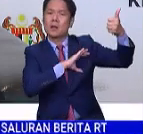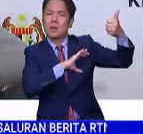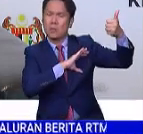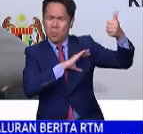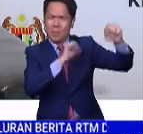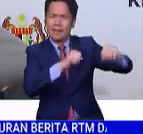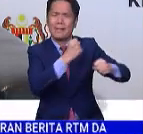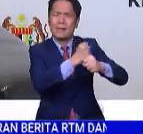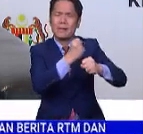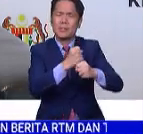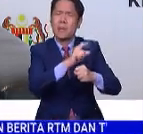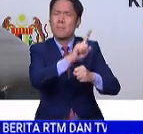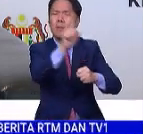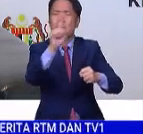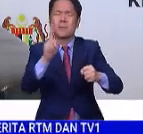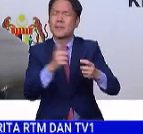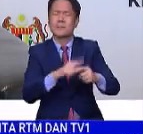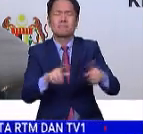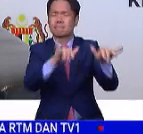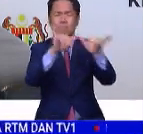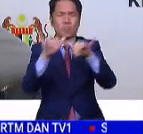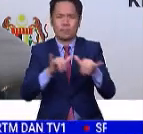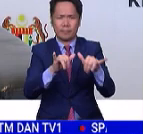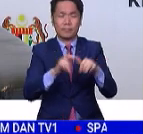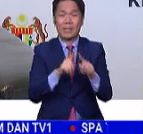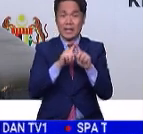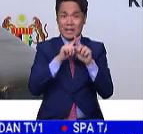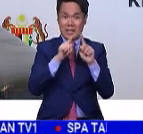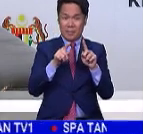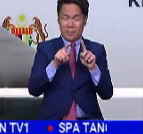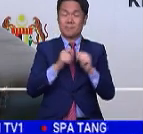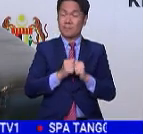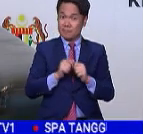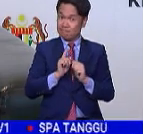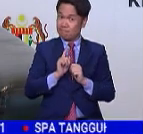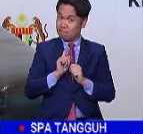kerja. Tak ada masalah. Kan? Cuma saya percaya